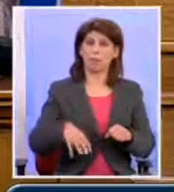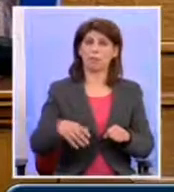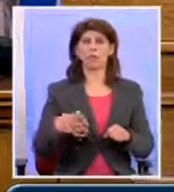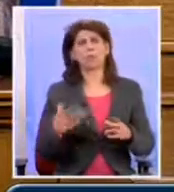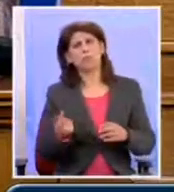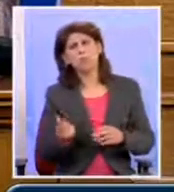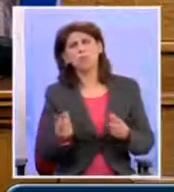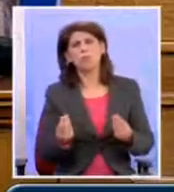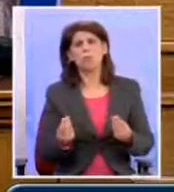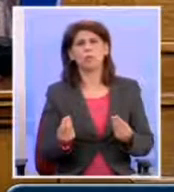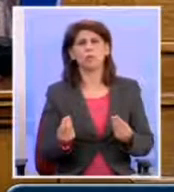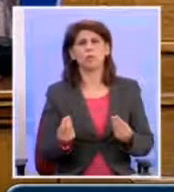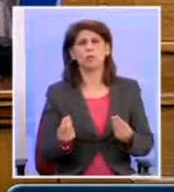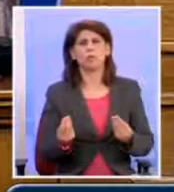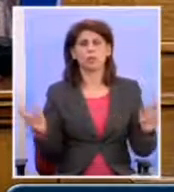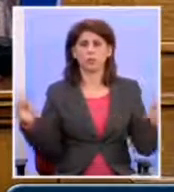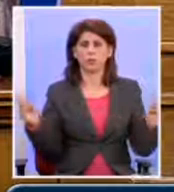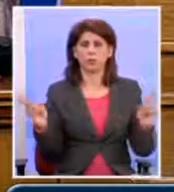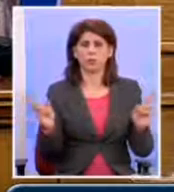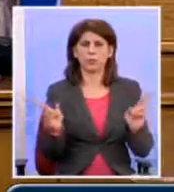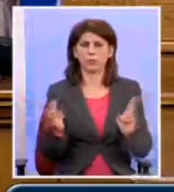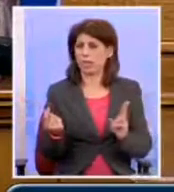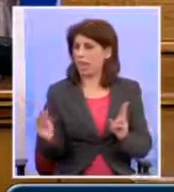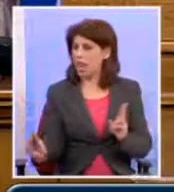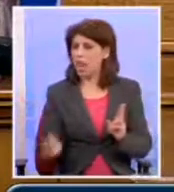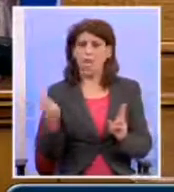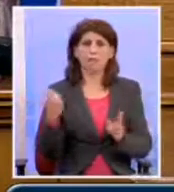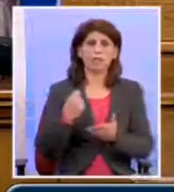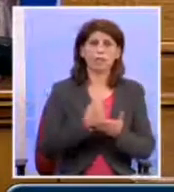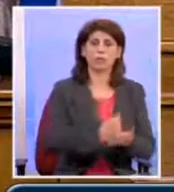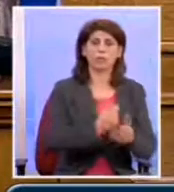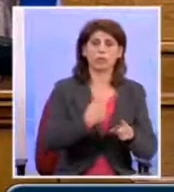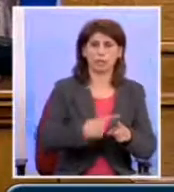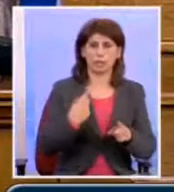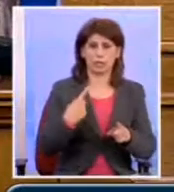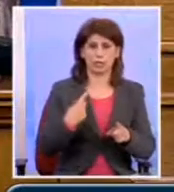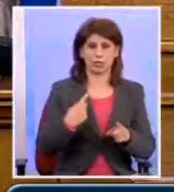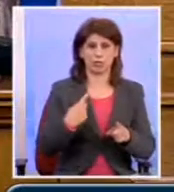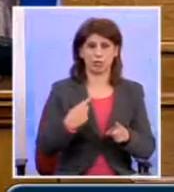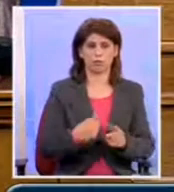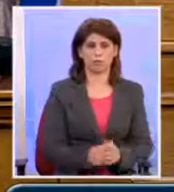πολύ στέρευαν οι πηγές χρηματοδότησης της ελληνικής